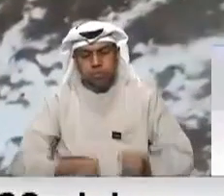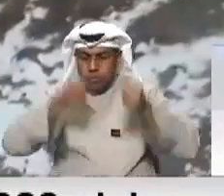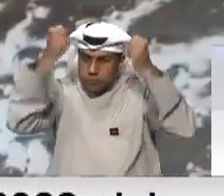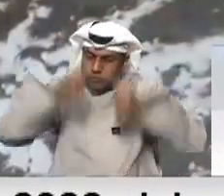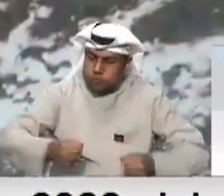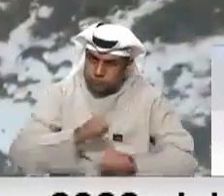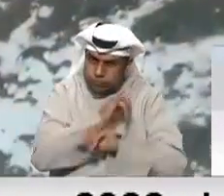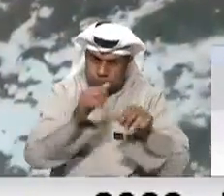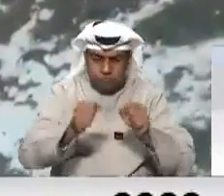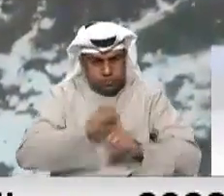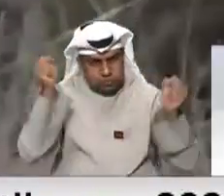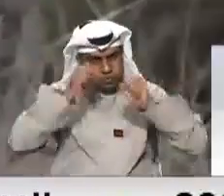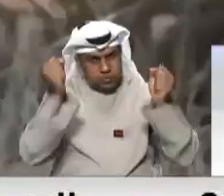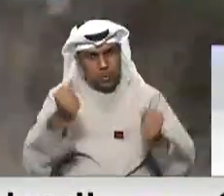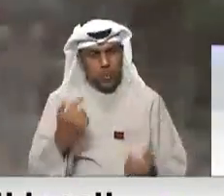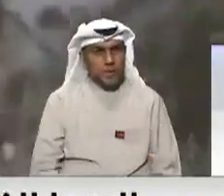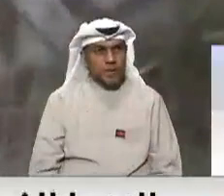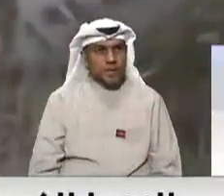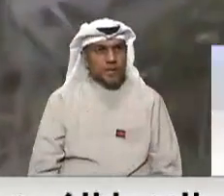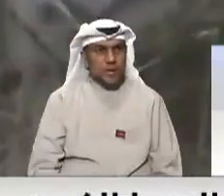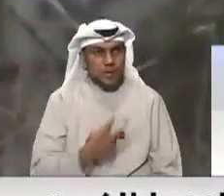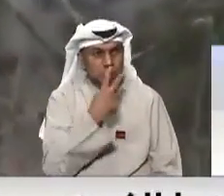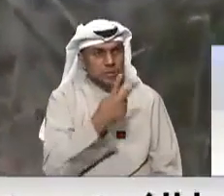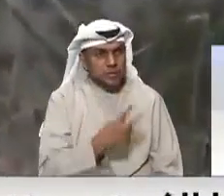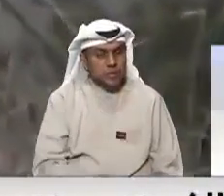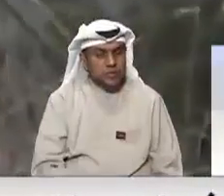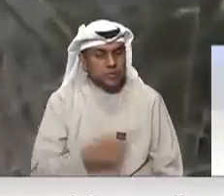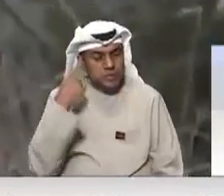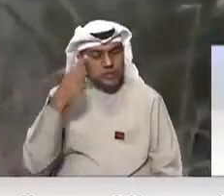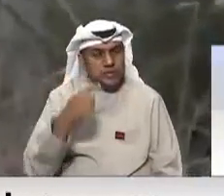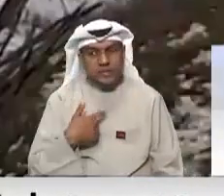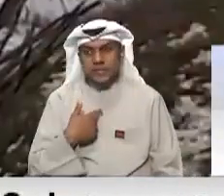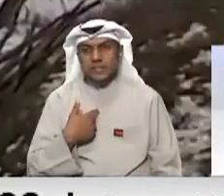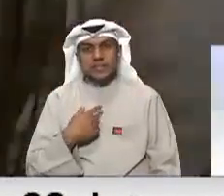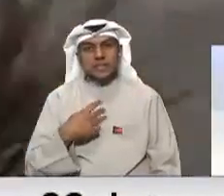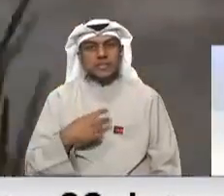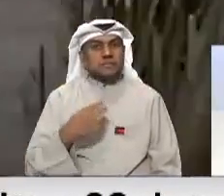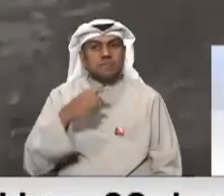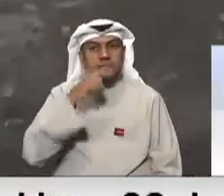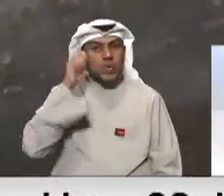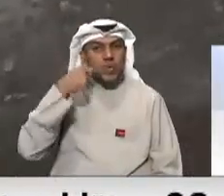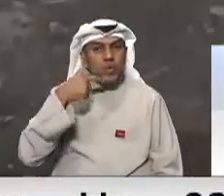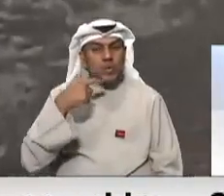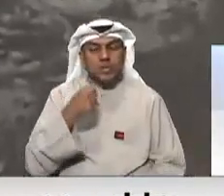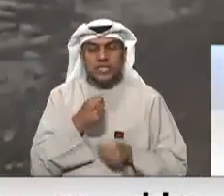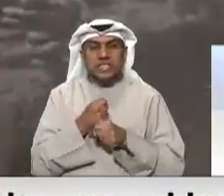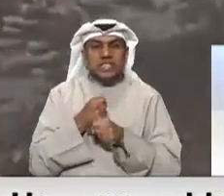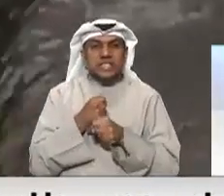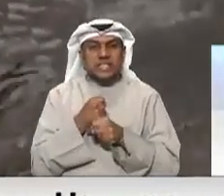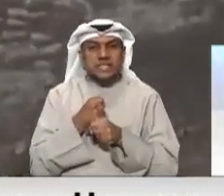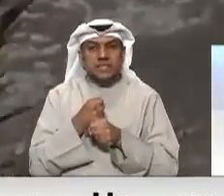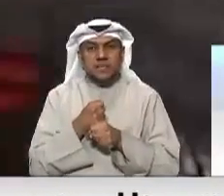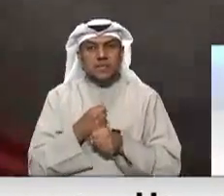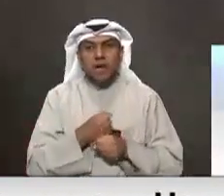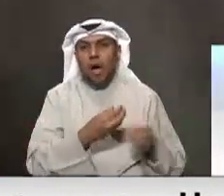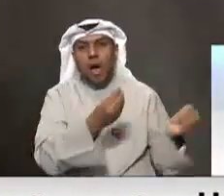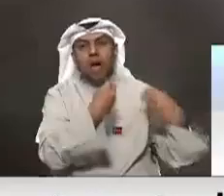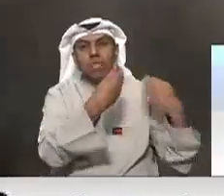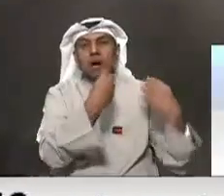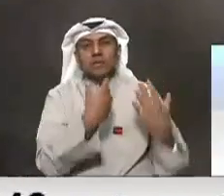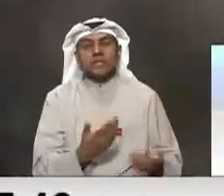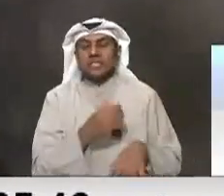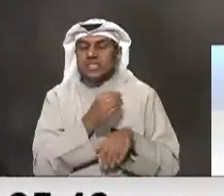بهجمات متواصلة، تنتظر كييف أسلحة الحلفاء لشن هجوم مضاد في أواخر الشتاء يعيد لها